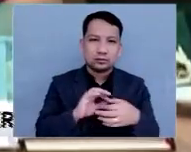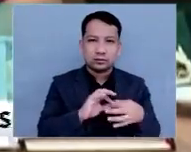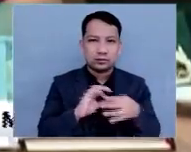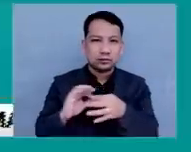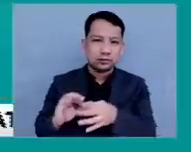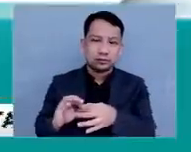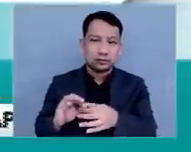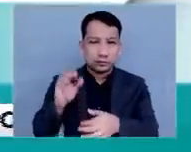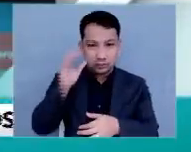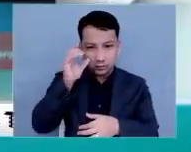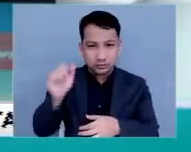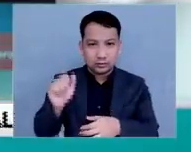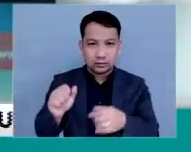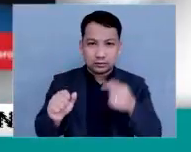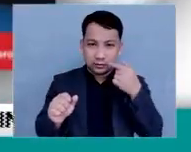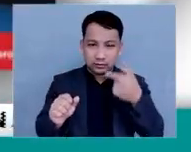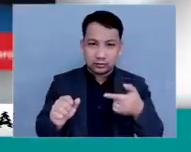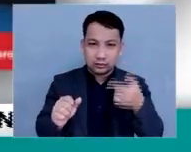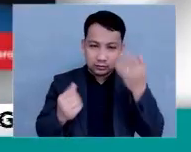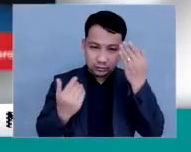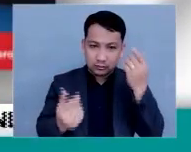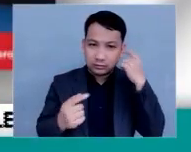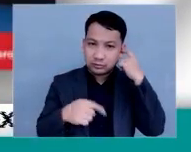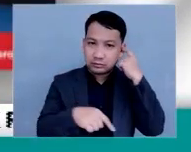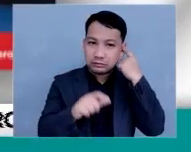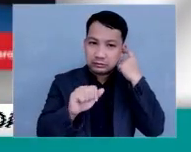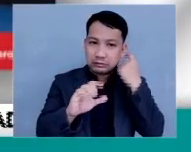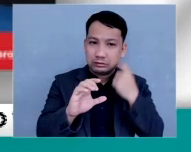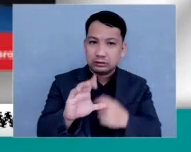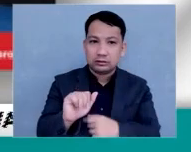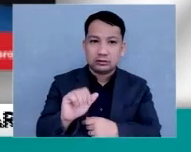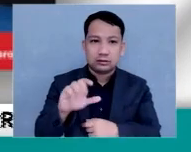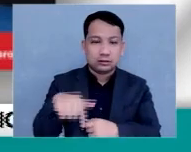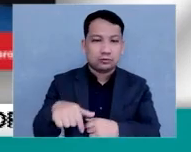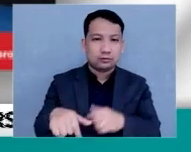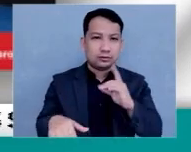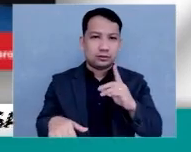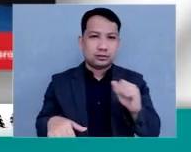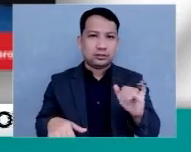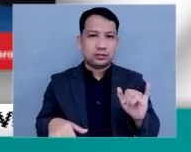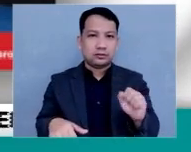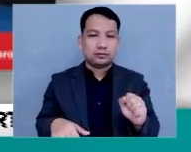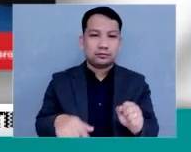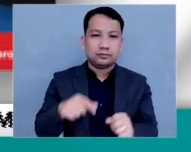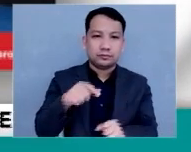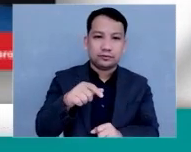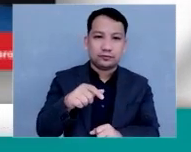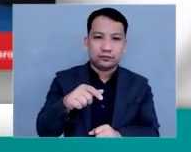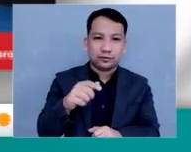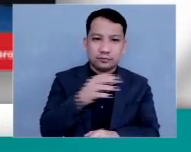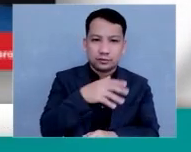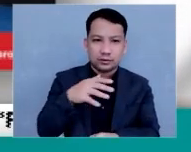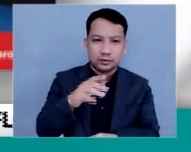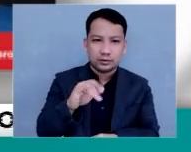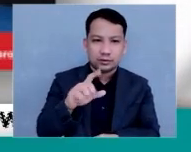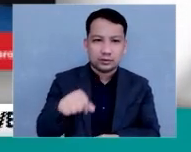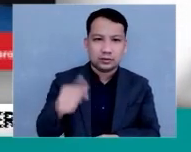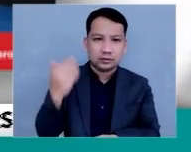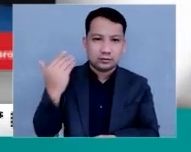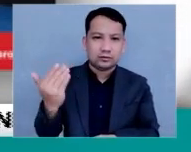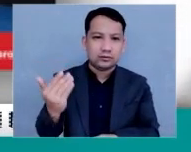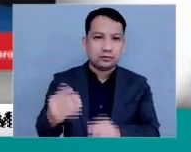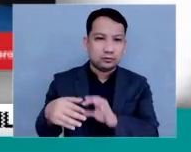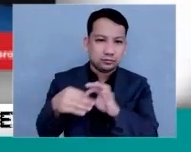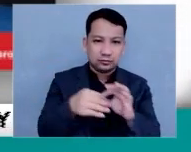ni nakalugay at go kabilang ang AC aqua farm d aqua farm liel fish farm at ang alicel aqua farm na tila